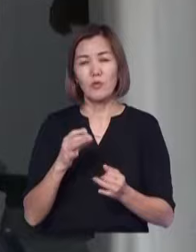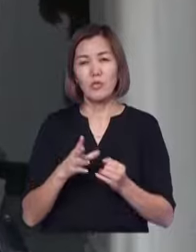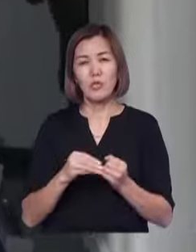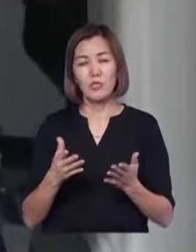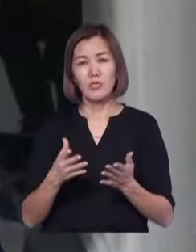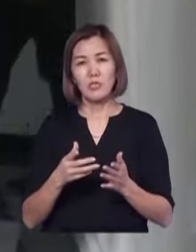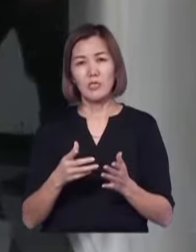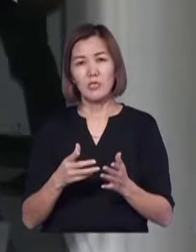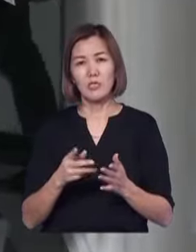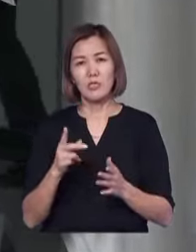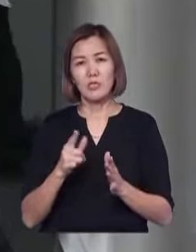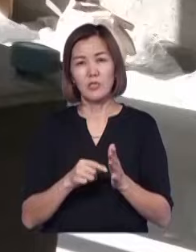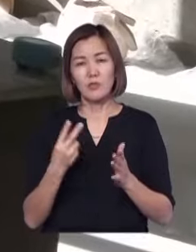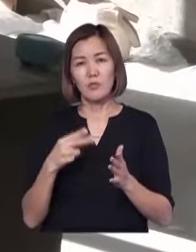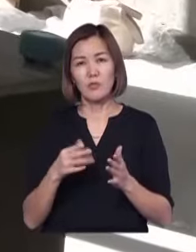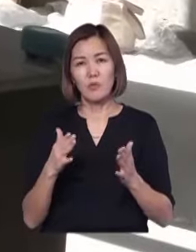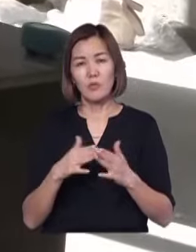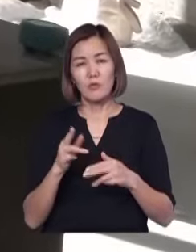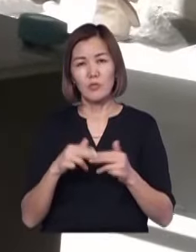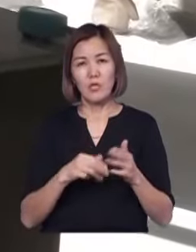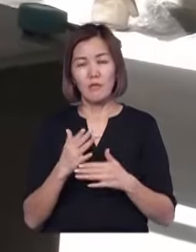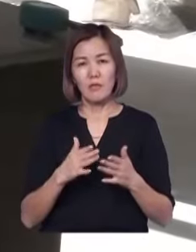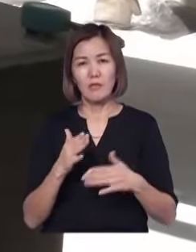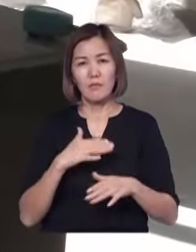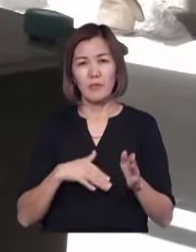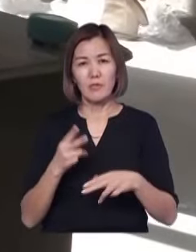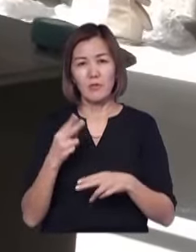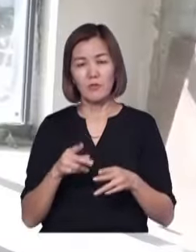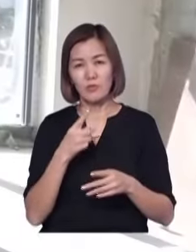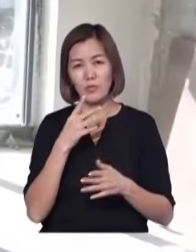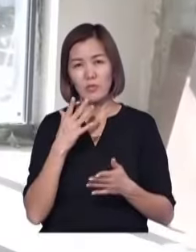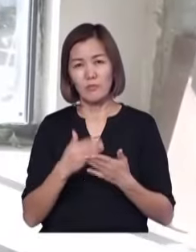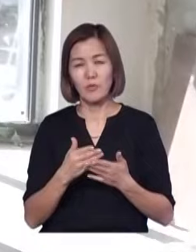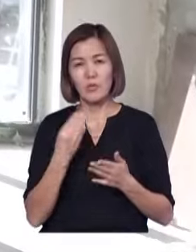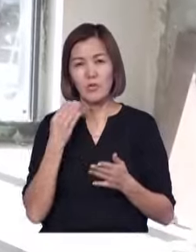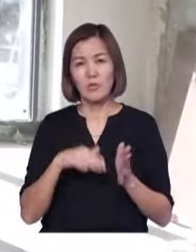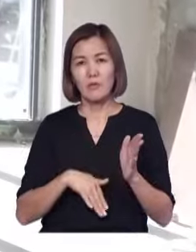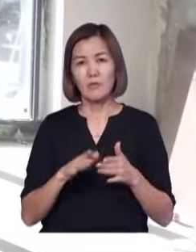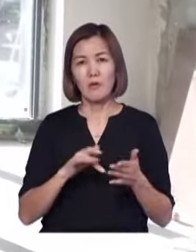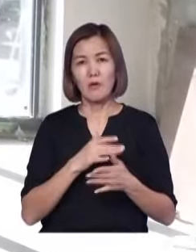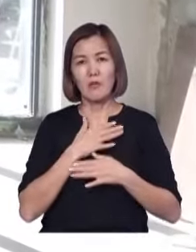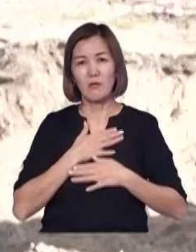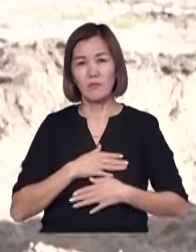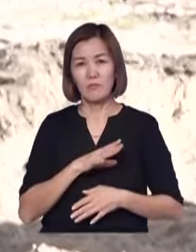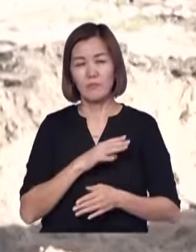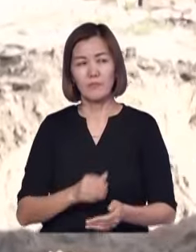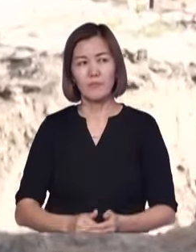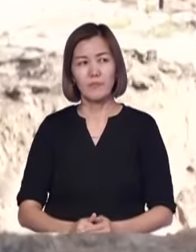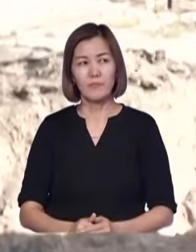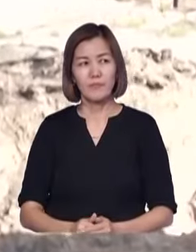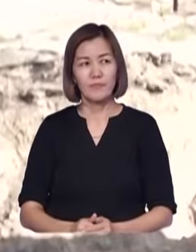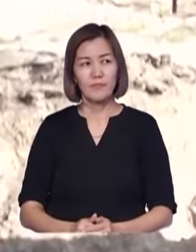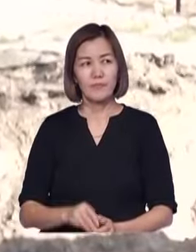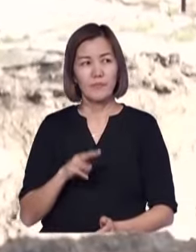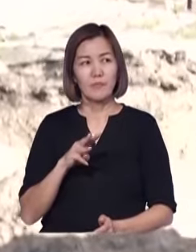келешекте 20-дан аса үй салынады. Әзірге оның 5-еуінің құрылысы аяқталуға жақын. Сапасы қала әкімінің көңілінен шықты. Маусымның